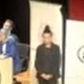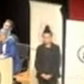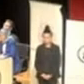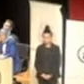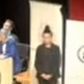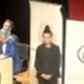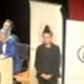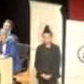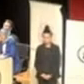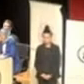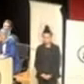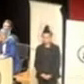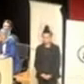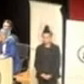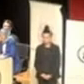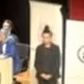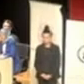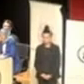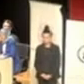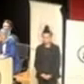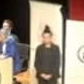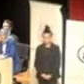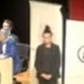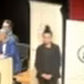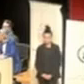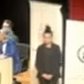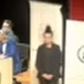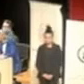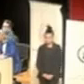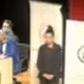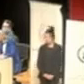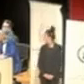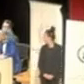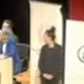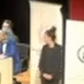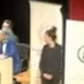kaldım. Ne bir vefa gördüm, ne